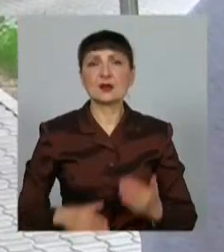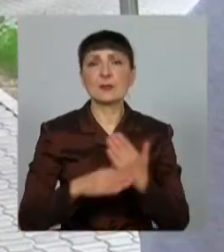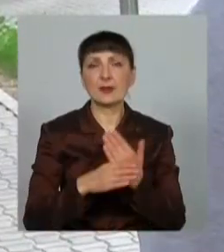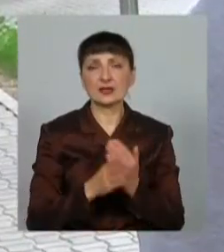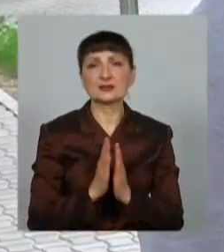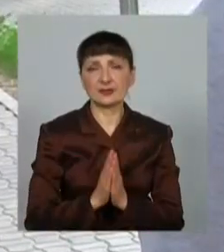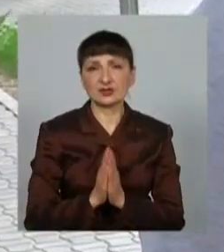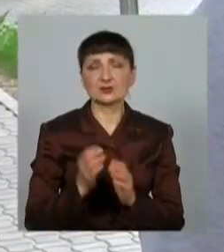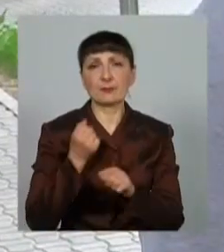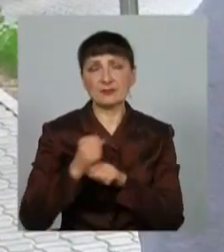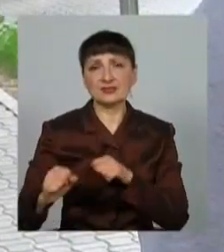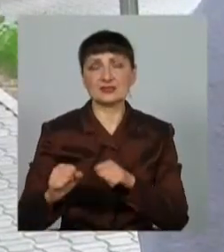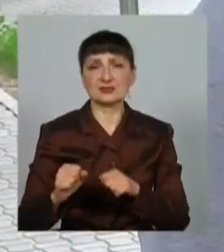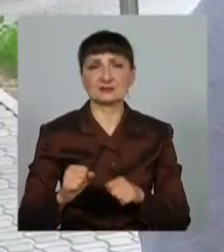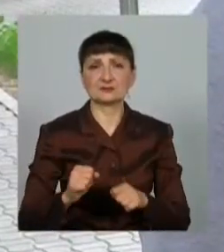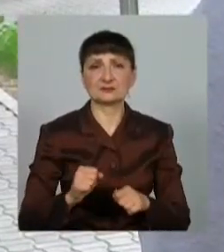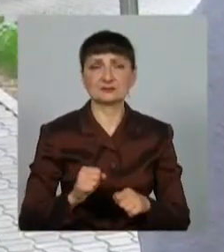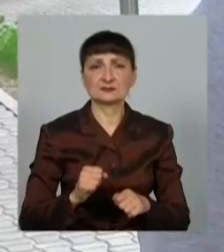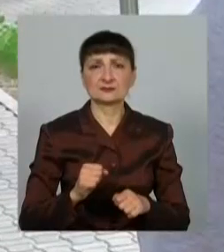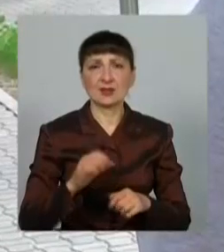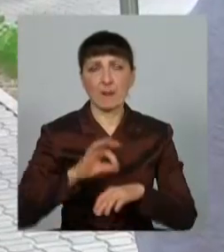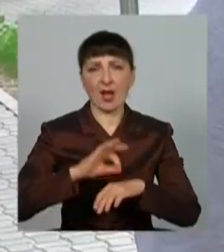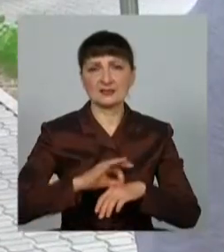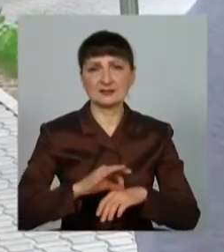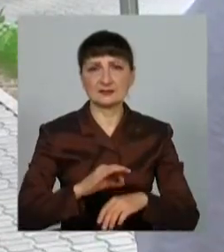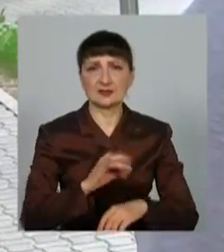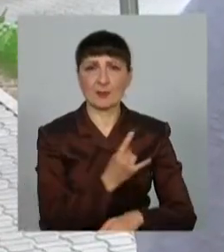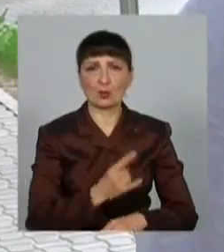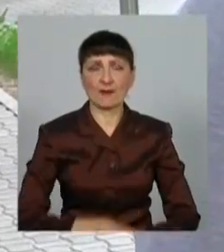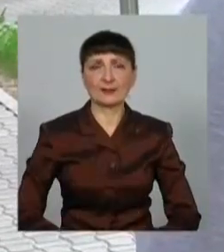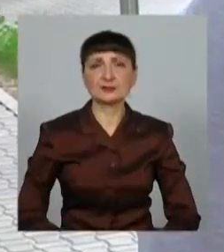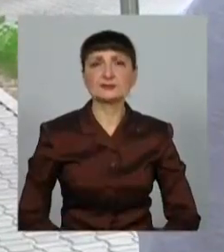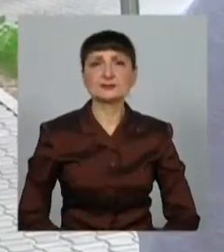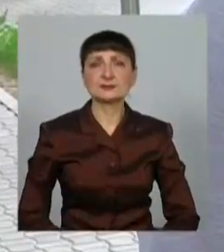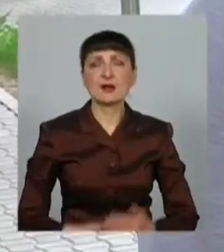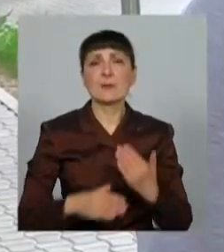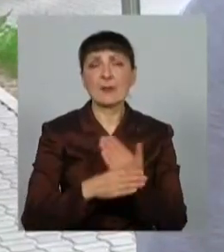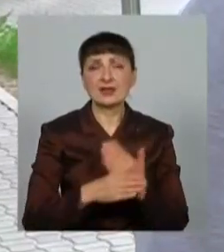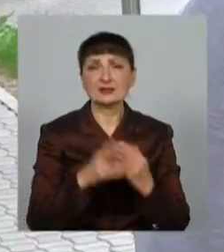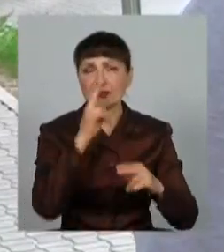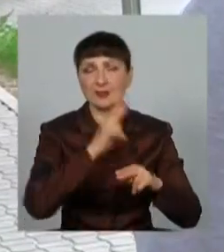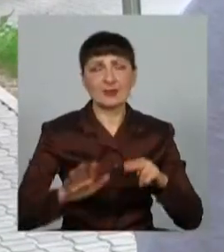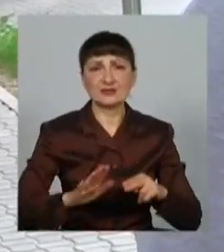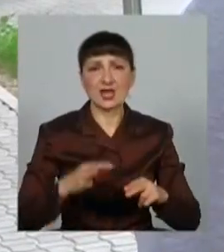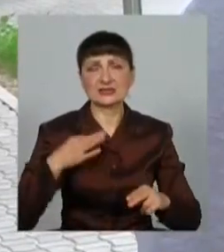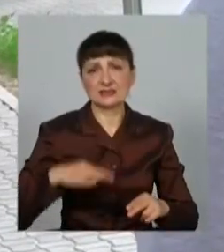Помогите победить эту болезнь. Помогите не потерять сына.